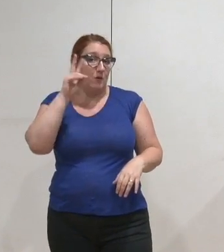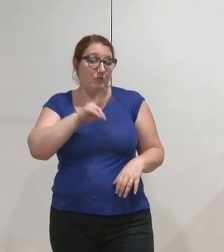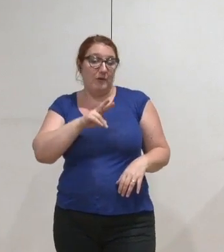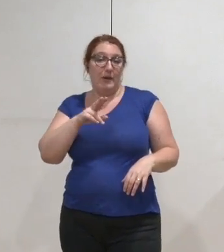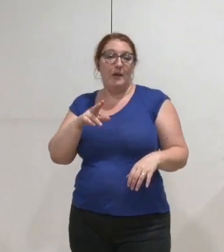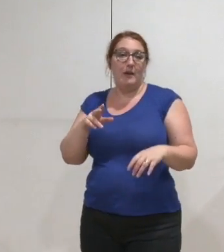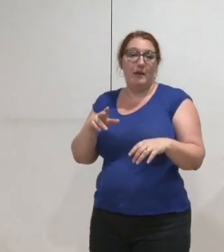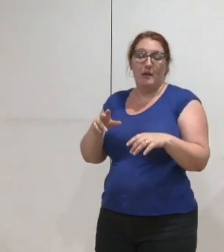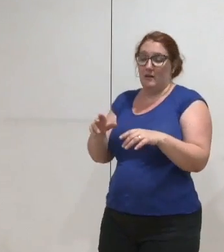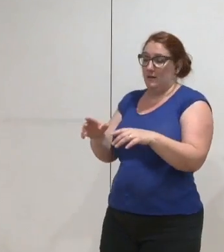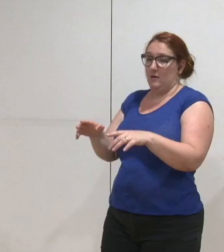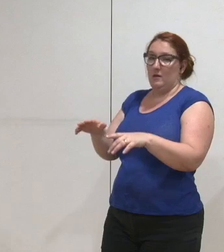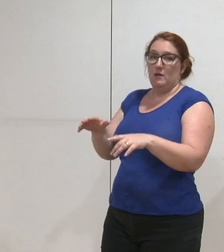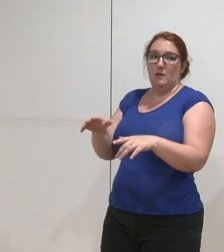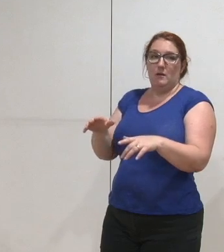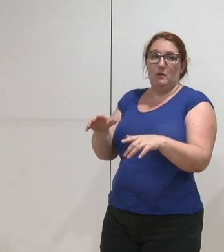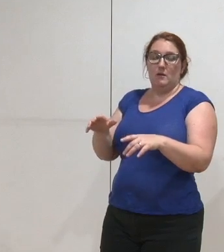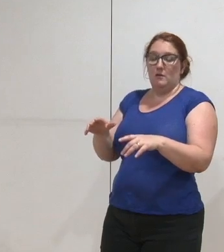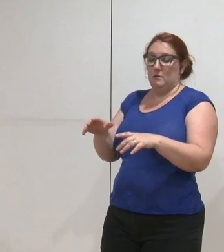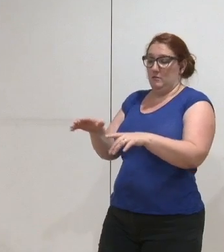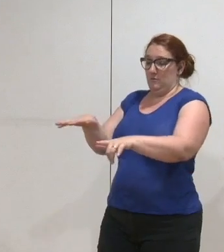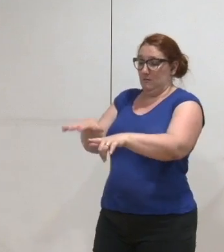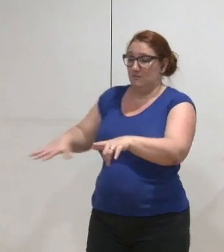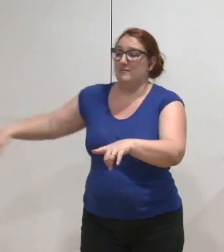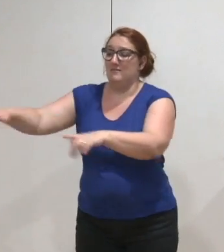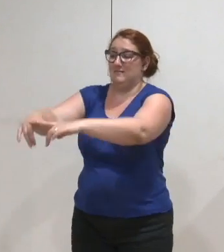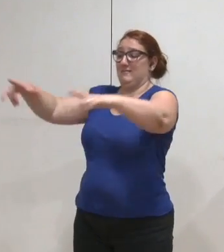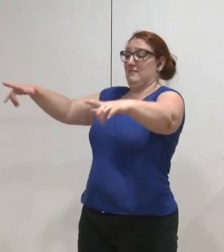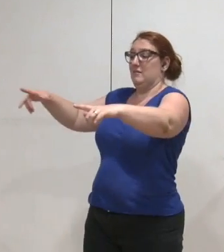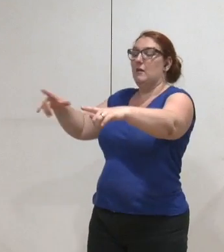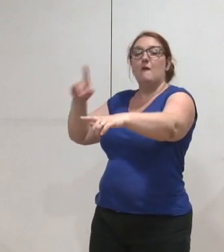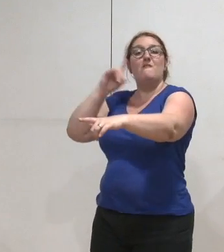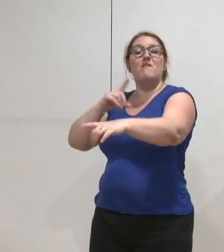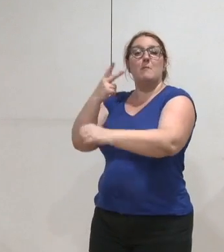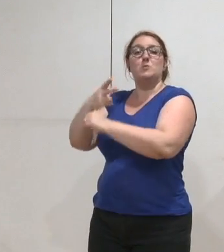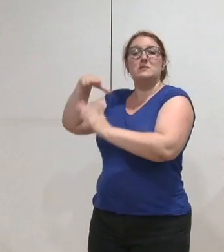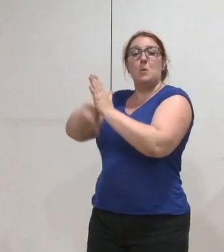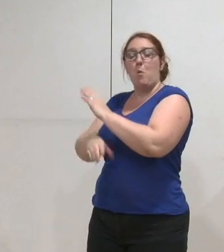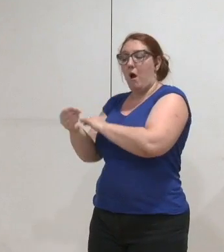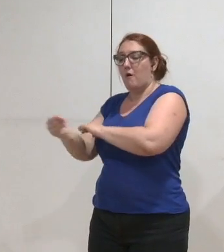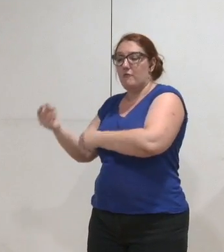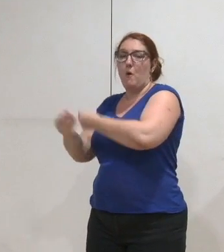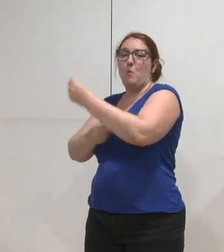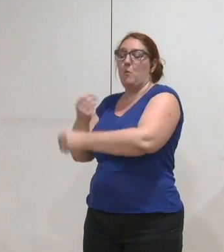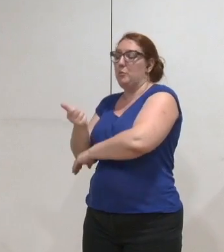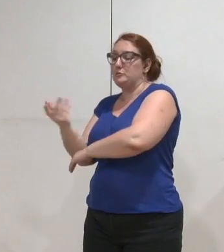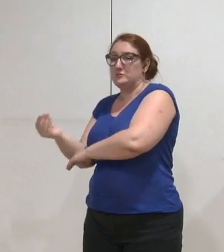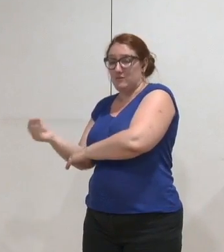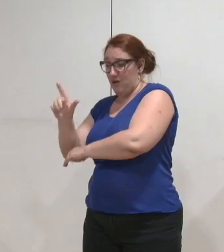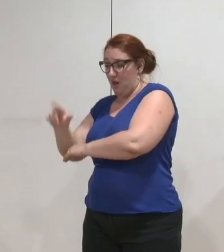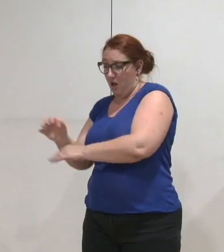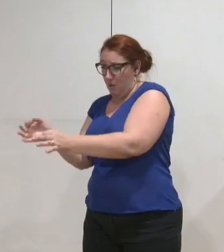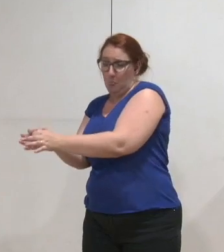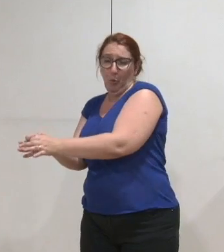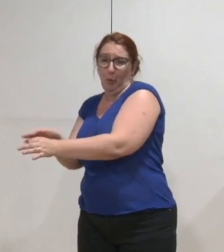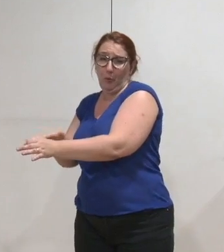nombre une très faible proportion des personnes présentes dans ce bidonville et puis